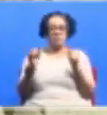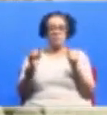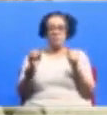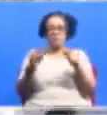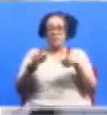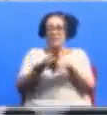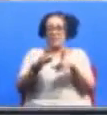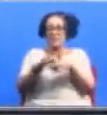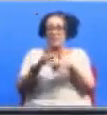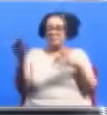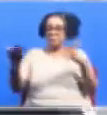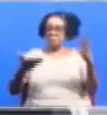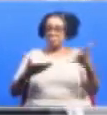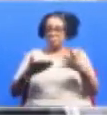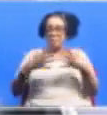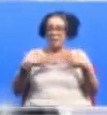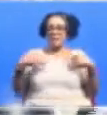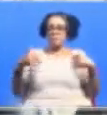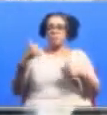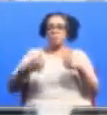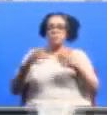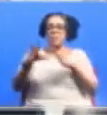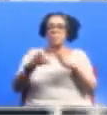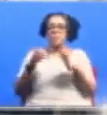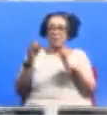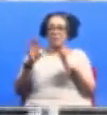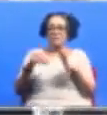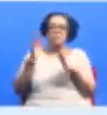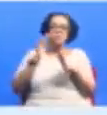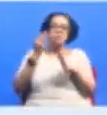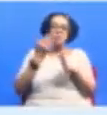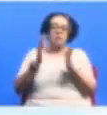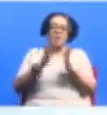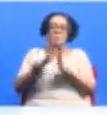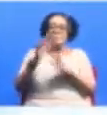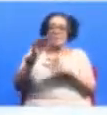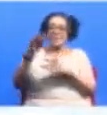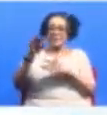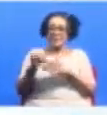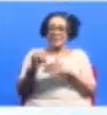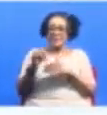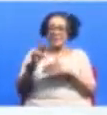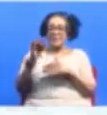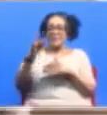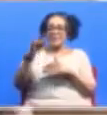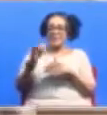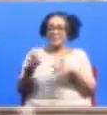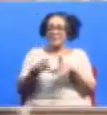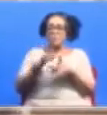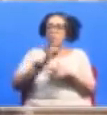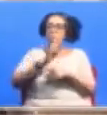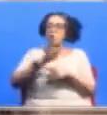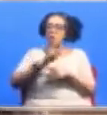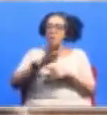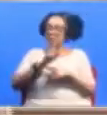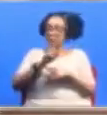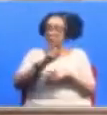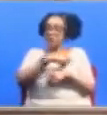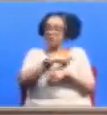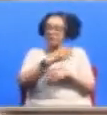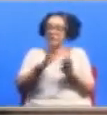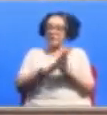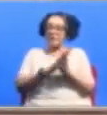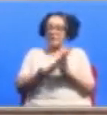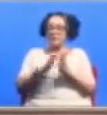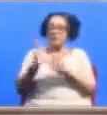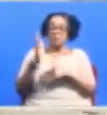ya kuwapokea mifugo walioibiwa kutoka kwa wanajamii wa Isiolo na majahili, Kindiki pia alitoa onyo kali kwa machifu na maafisa wa